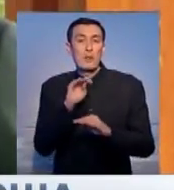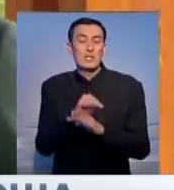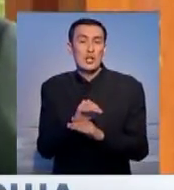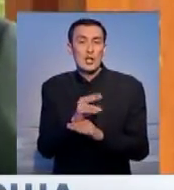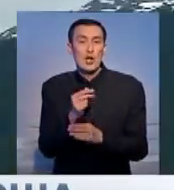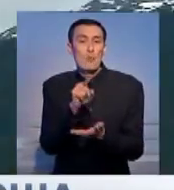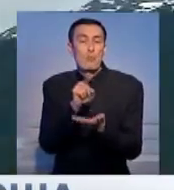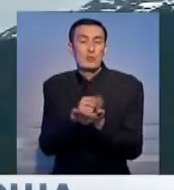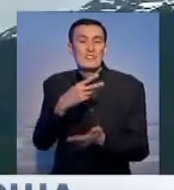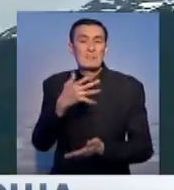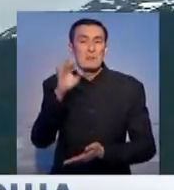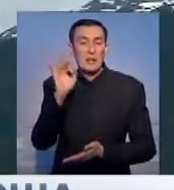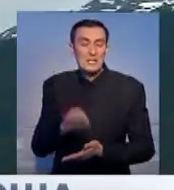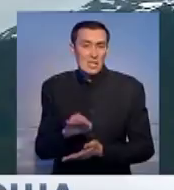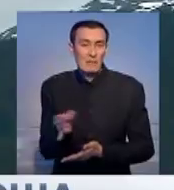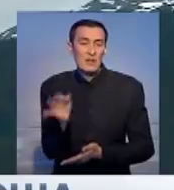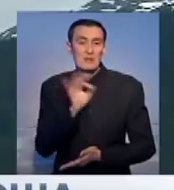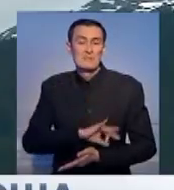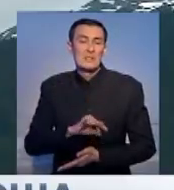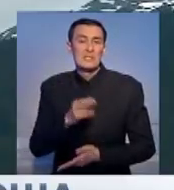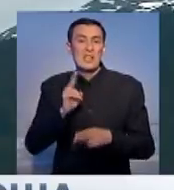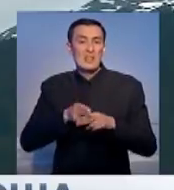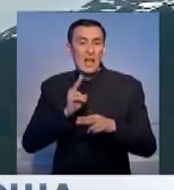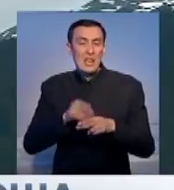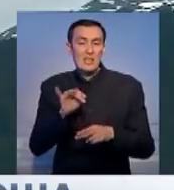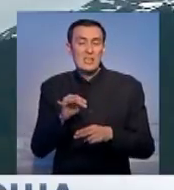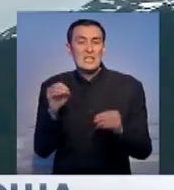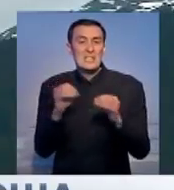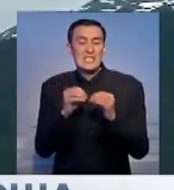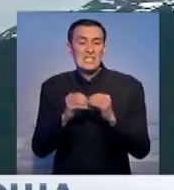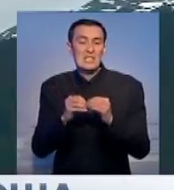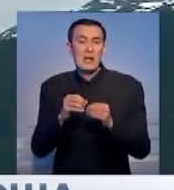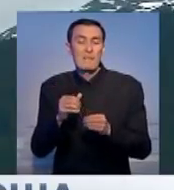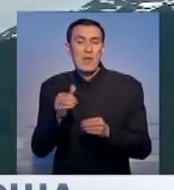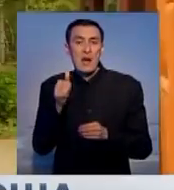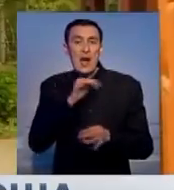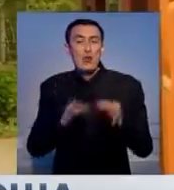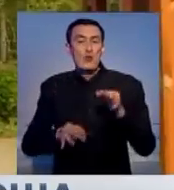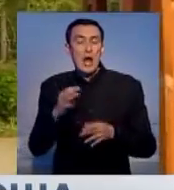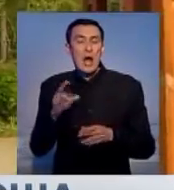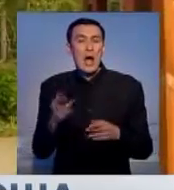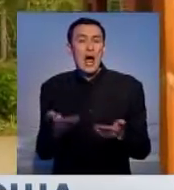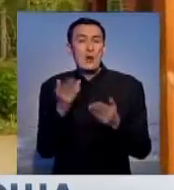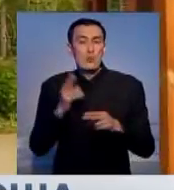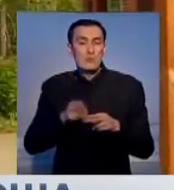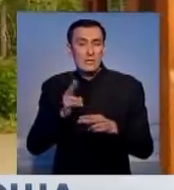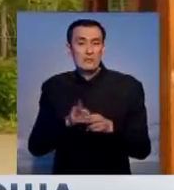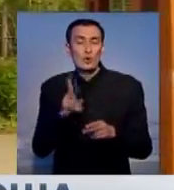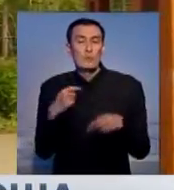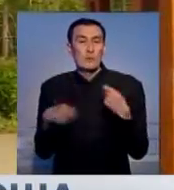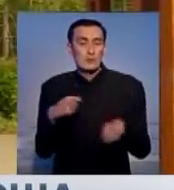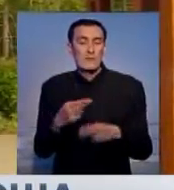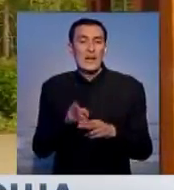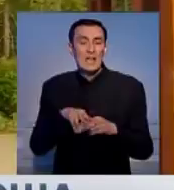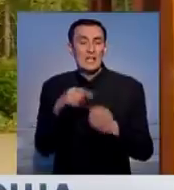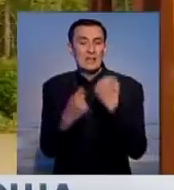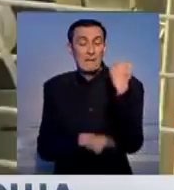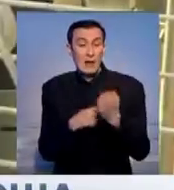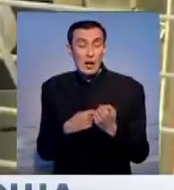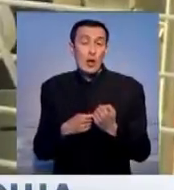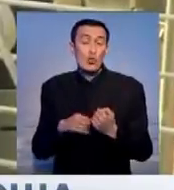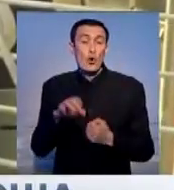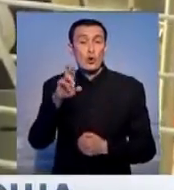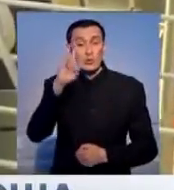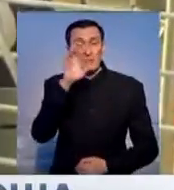дополнительные пошлины. 25% на сталь и 10% на алюминий для всех государств, поставляющих эту продукцию. Впрочем,